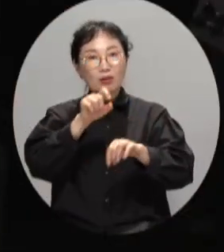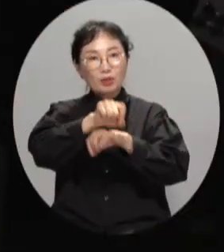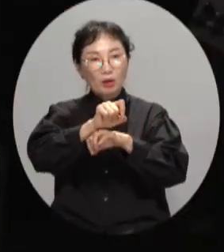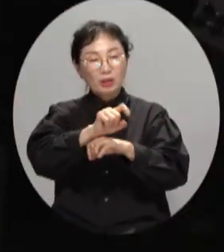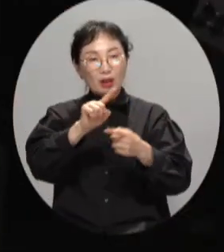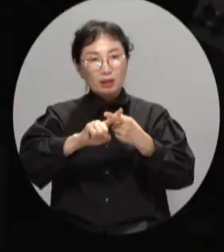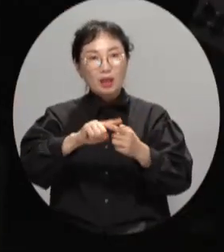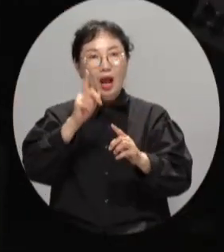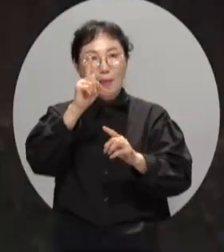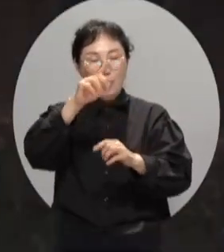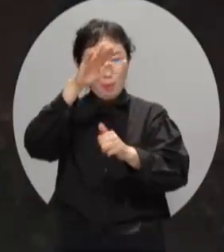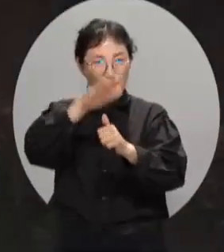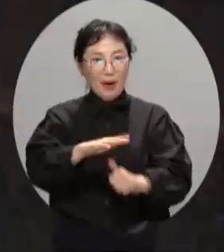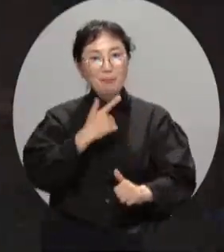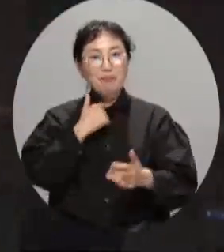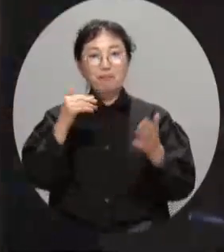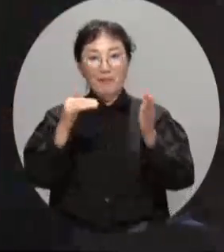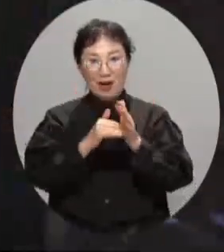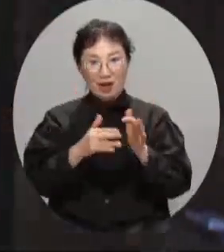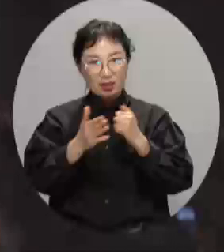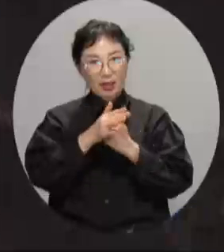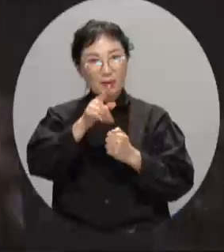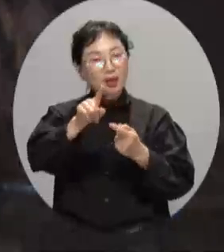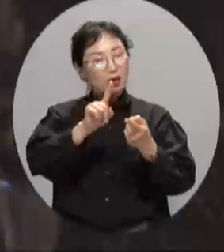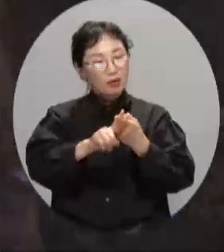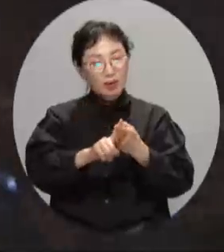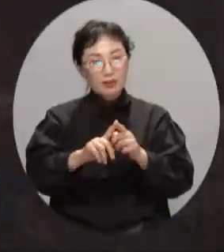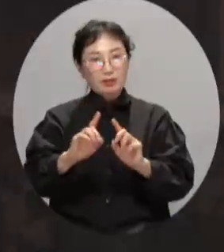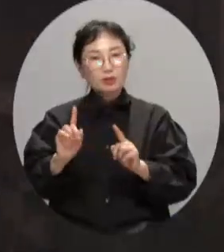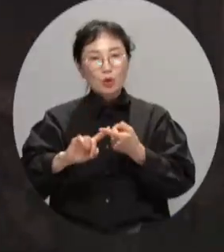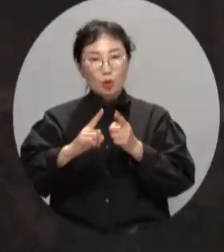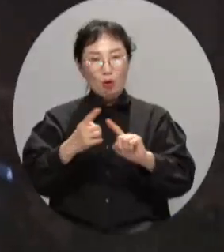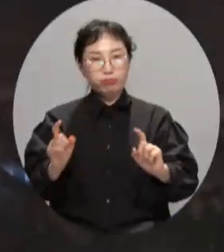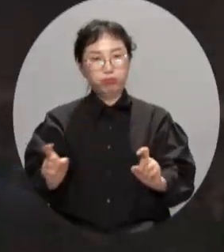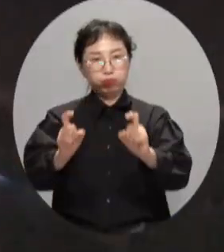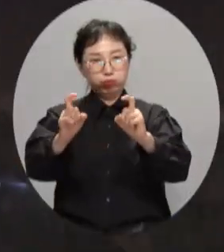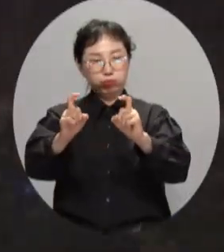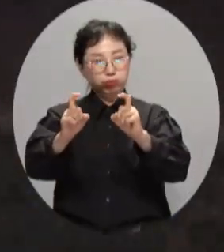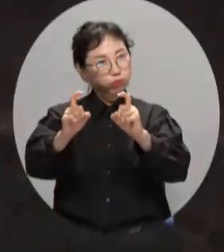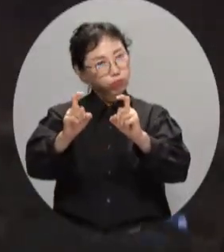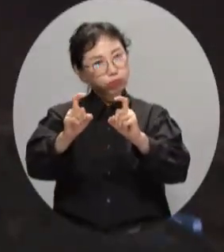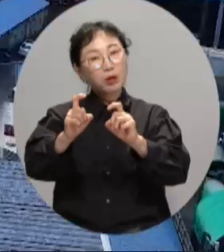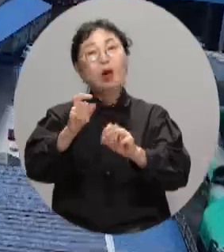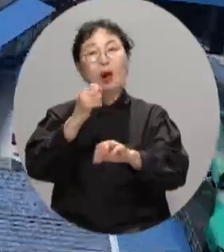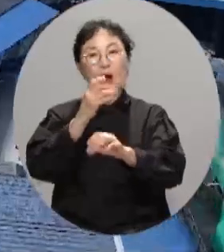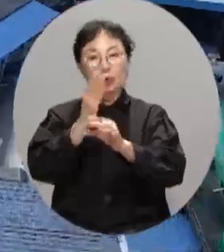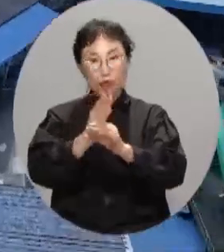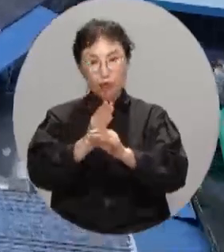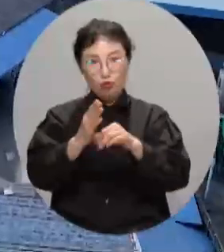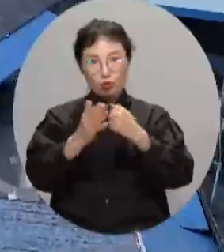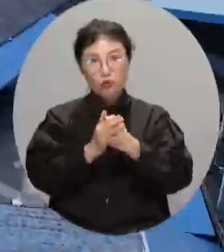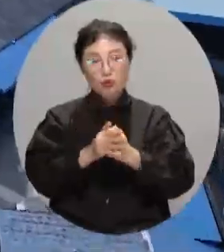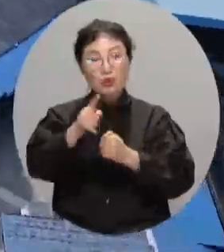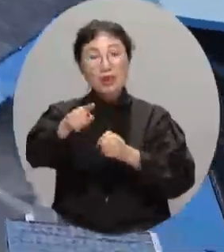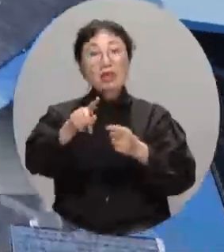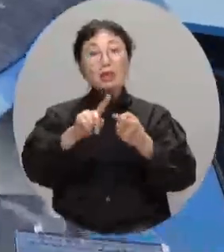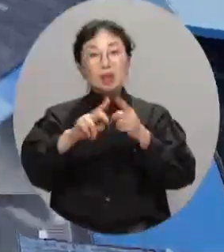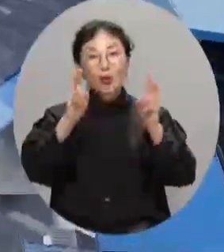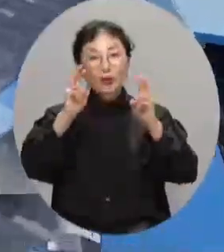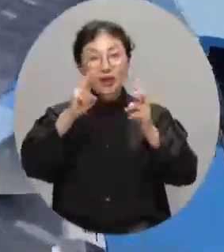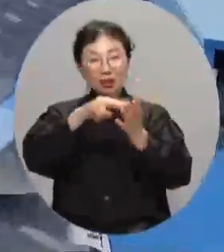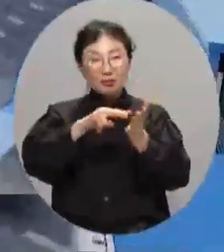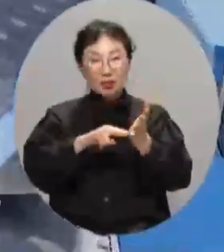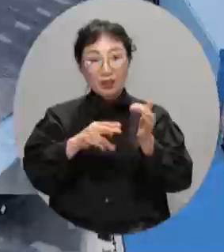패소한 바도 있어 불허가 강경 대응으로 이번 논란이 일단락될 가능성은 낮습니다. 천일 제지 측은